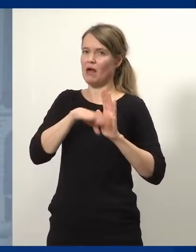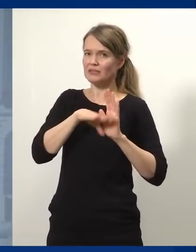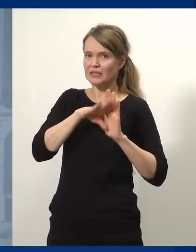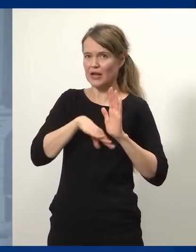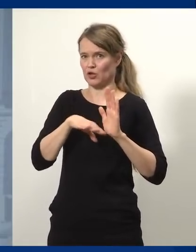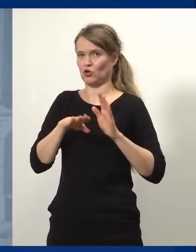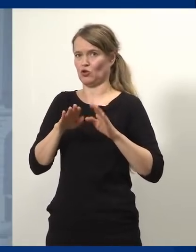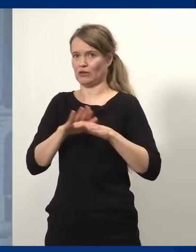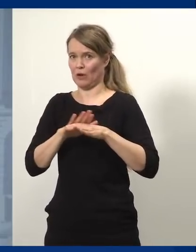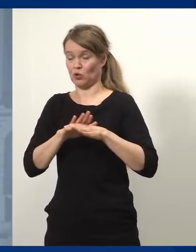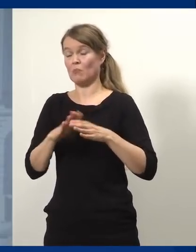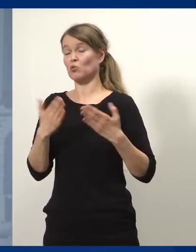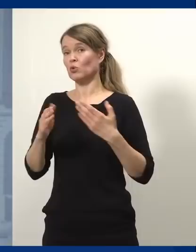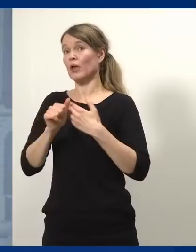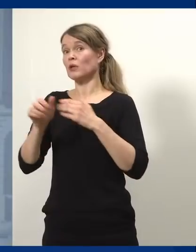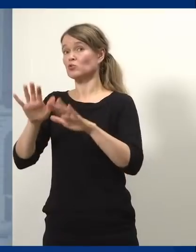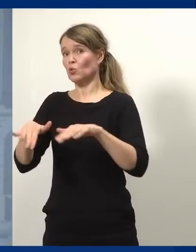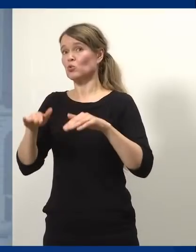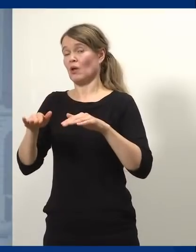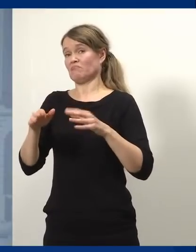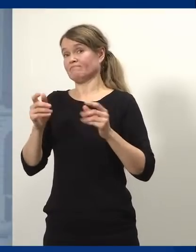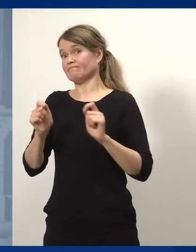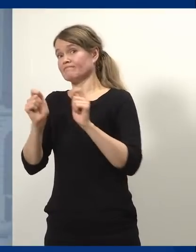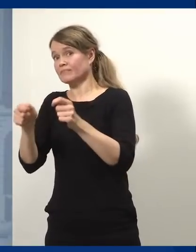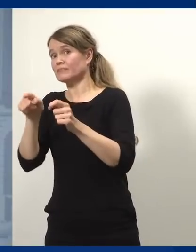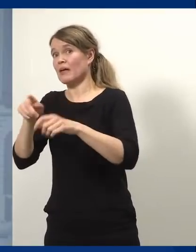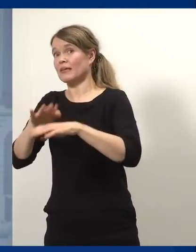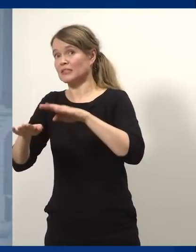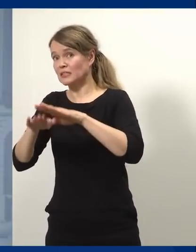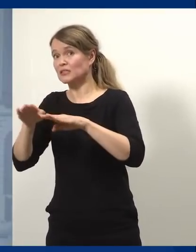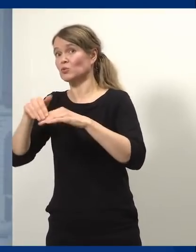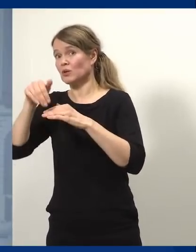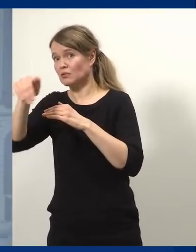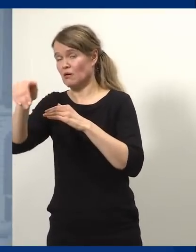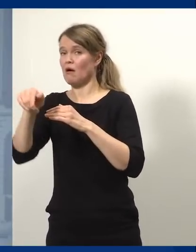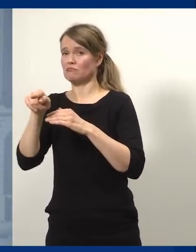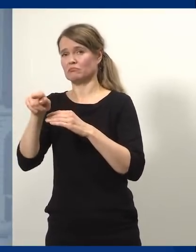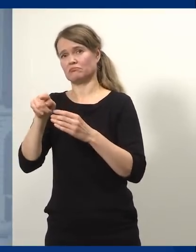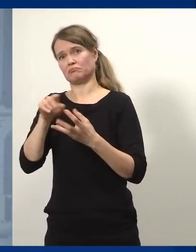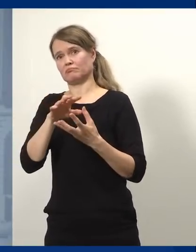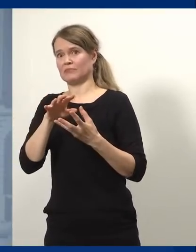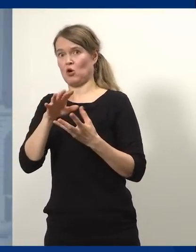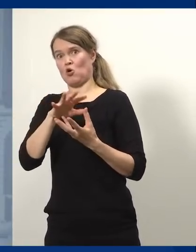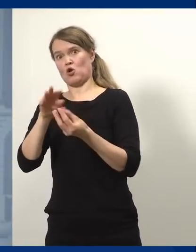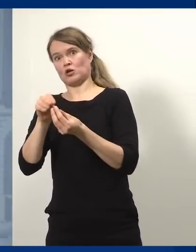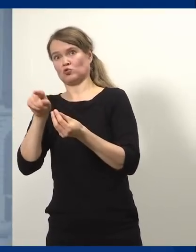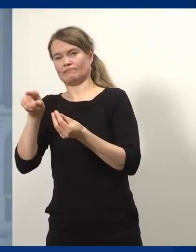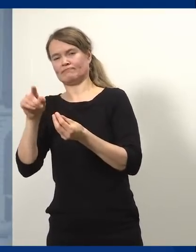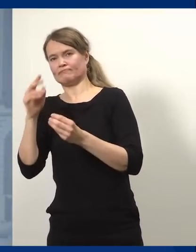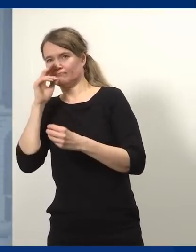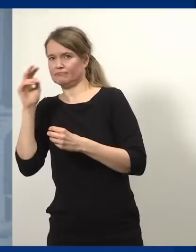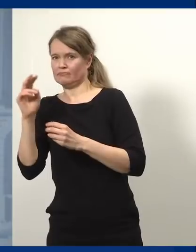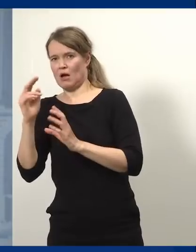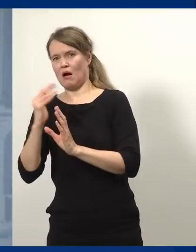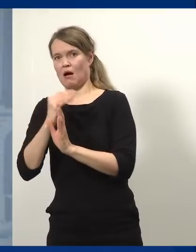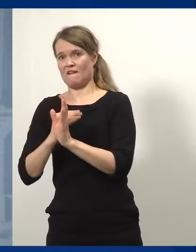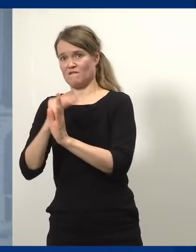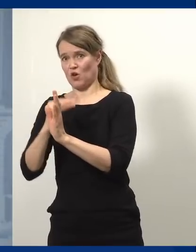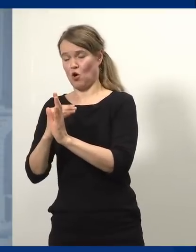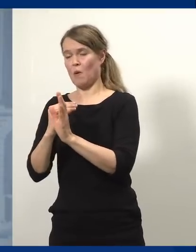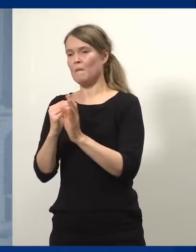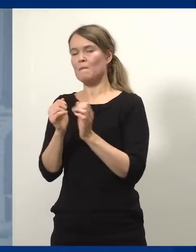menee nyt eduskunnan käsittelyyn ja eduskunta omalta osaltaan tätä kokonaisuutta arvioi. Mutta ei siis ole niin, että ravintoloita ikään kuin